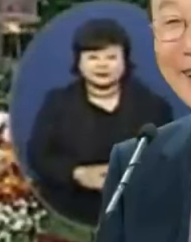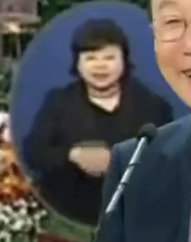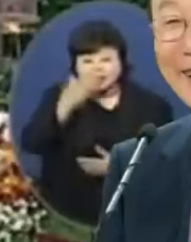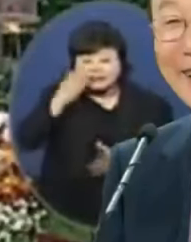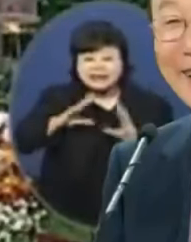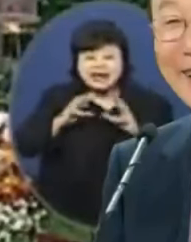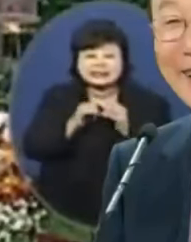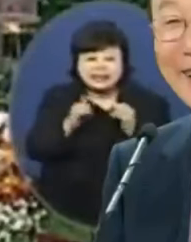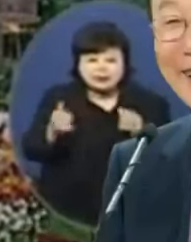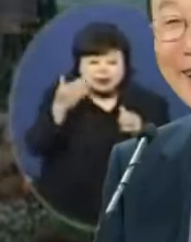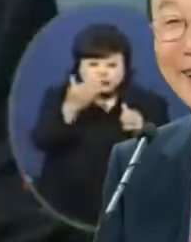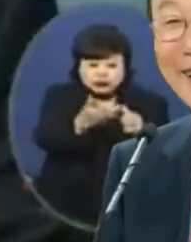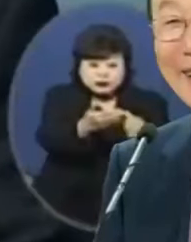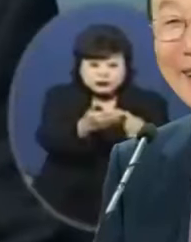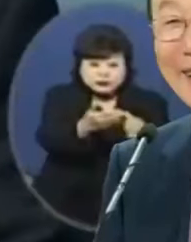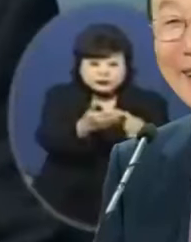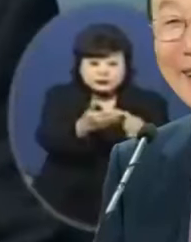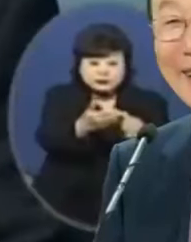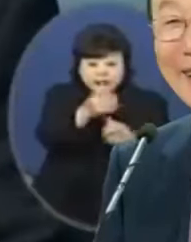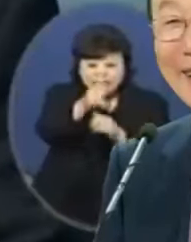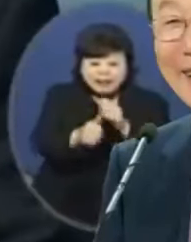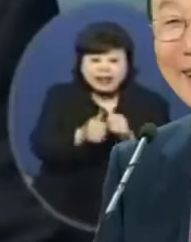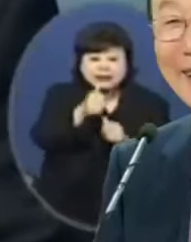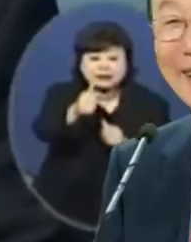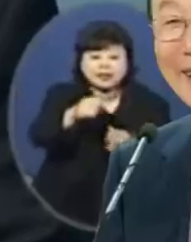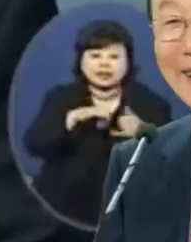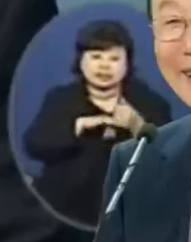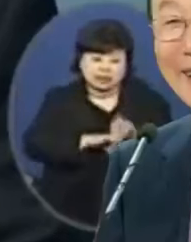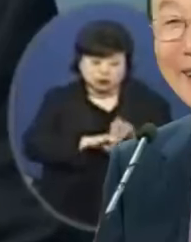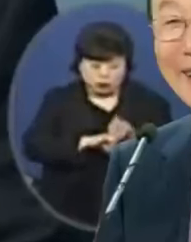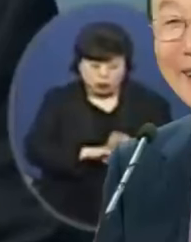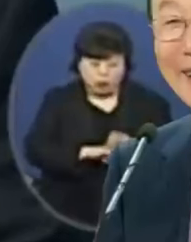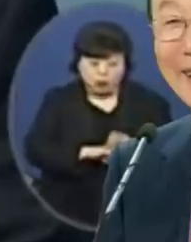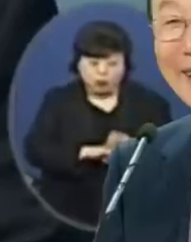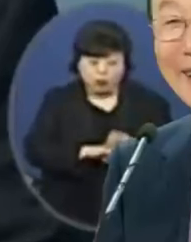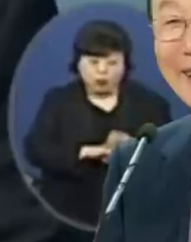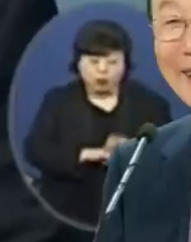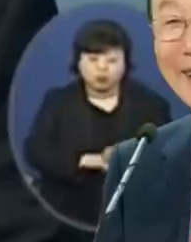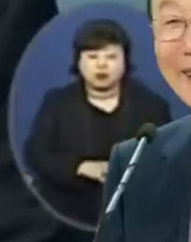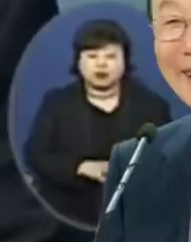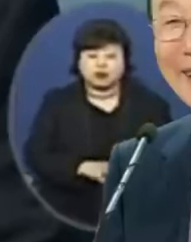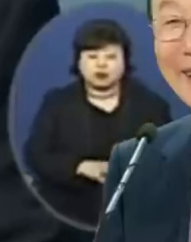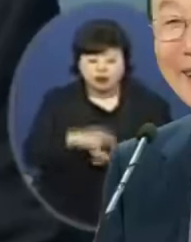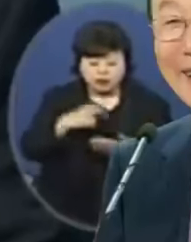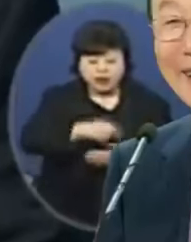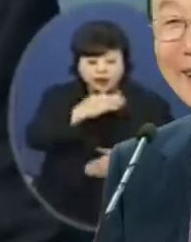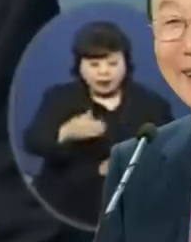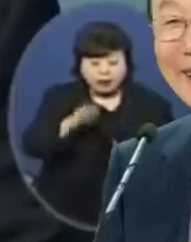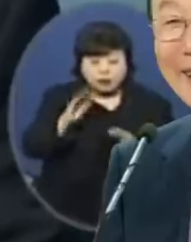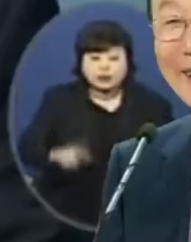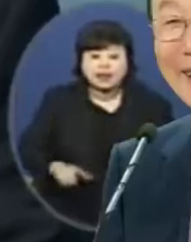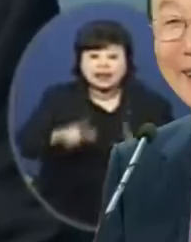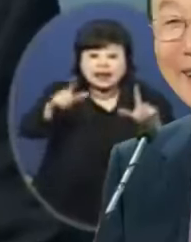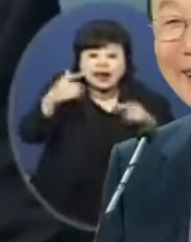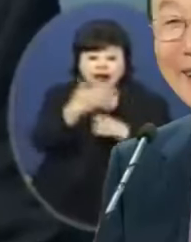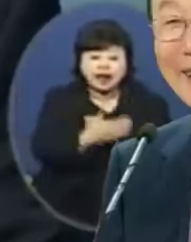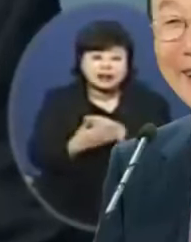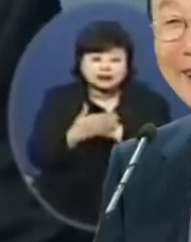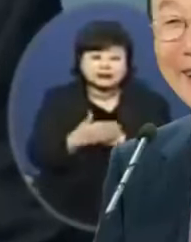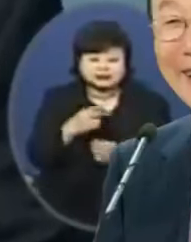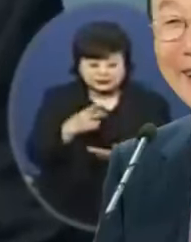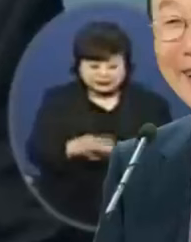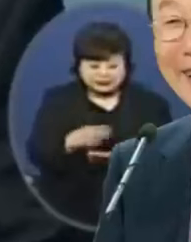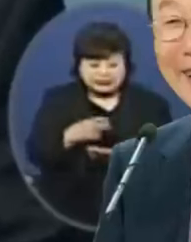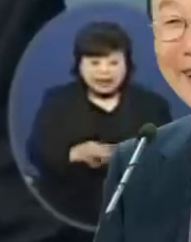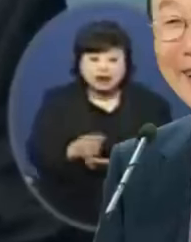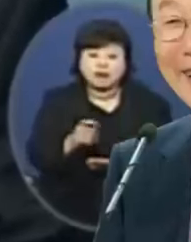이스라엘 민족에게 준 하나님과의 약속의 궤인 것입니다. 그러나 오늘날 언약궤는